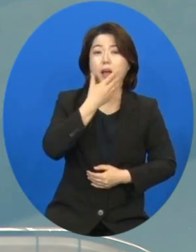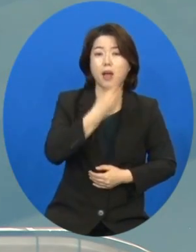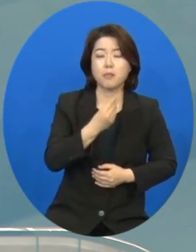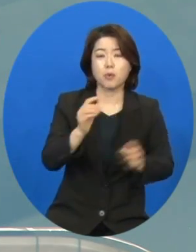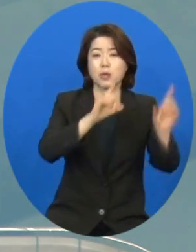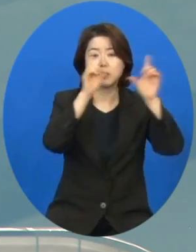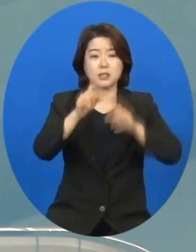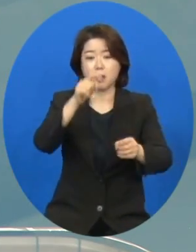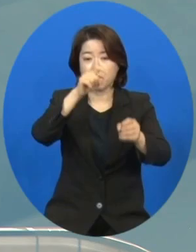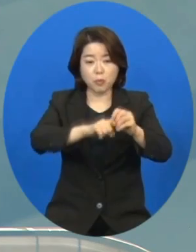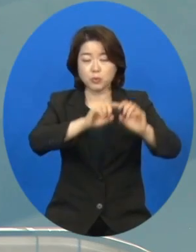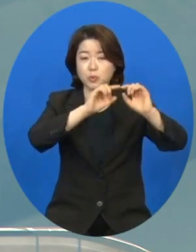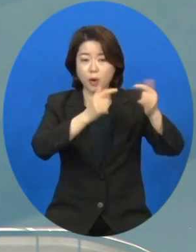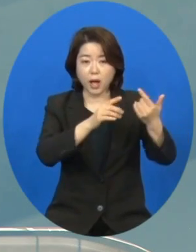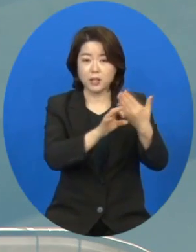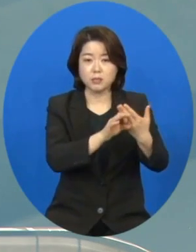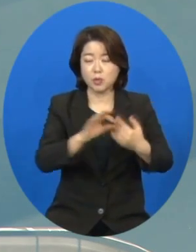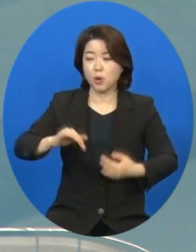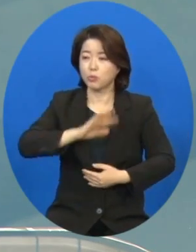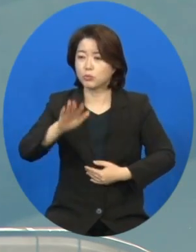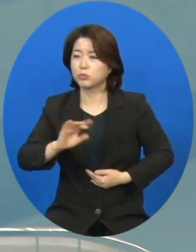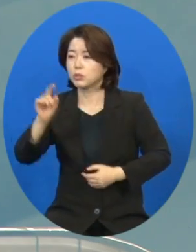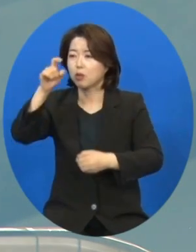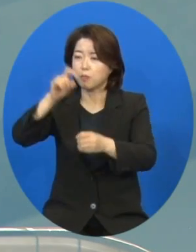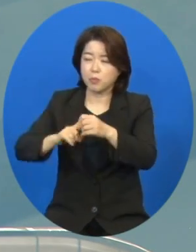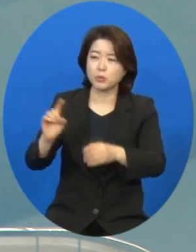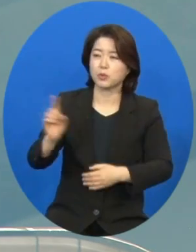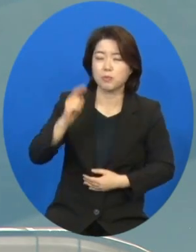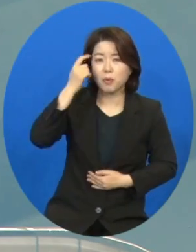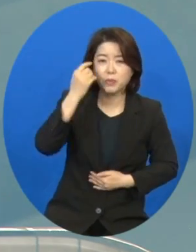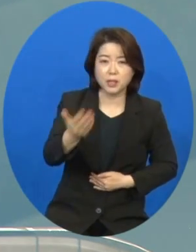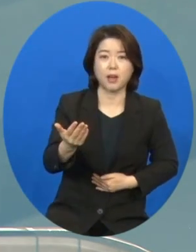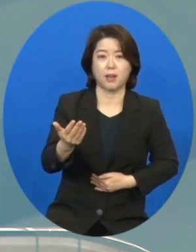삶의 목적이 아니면 우리는 뭘 목적으로 사나요?